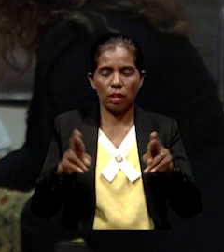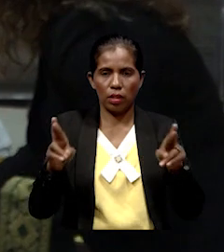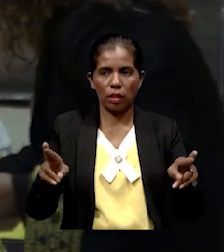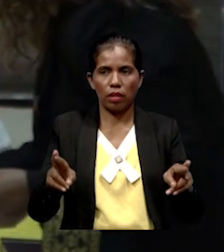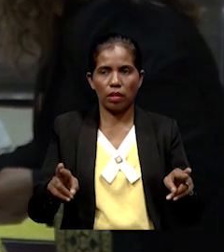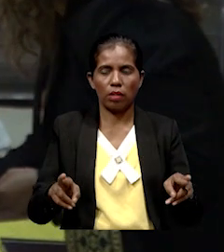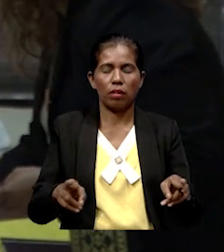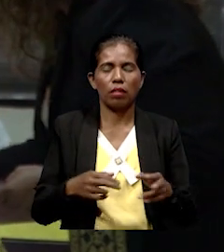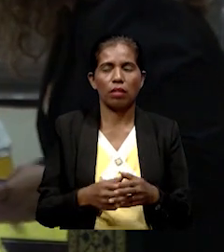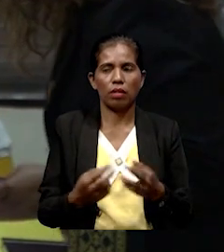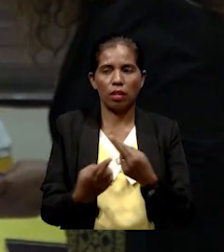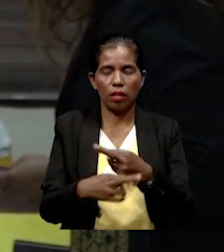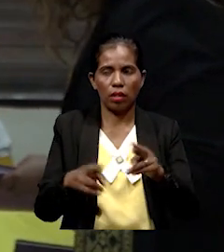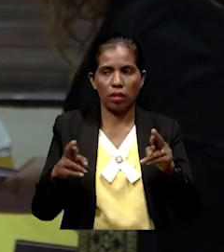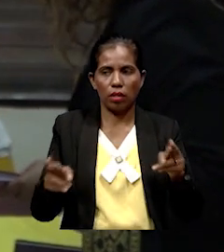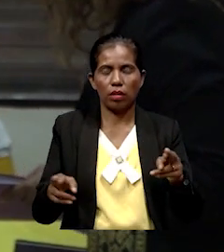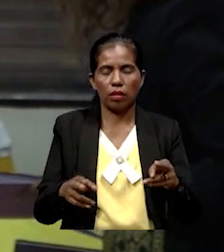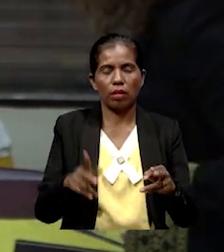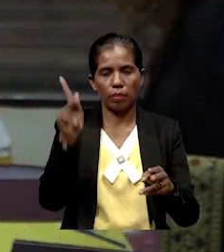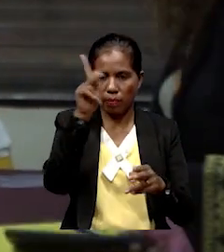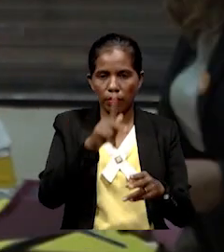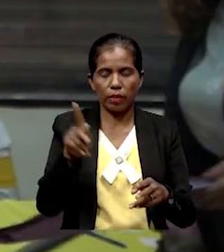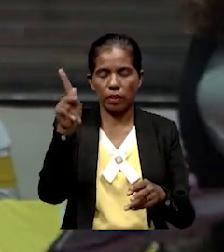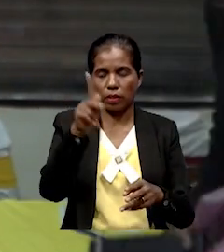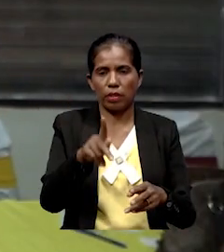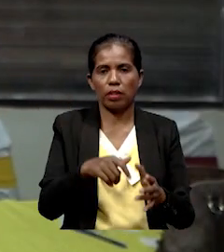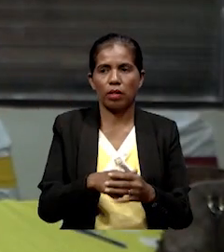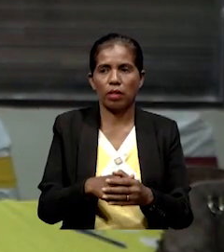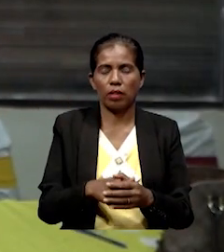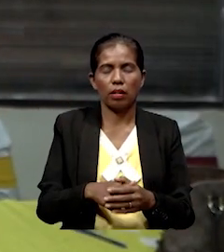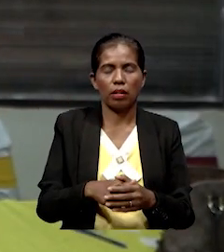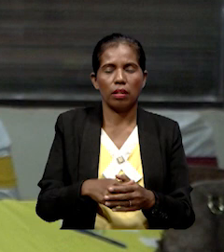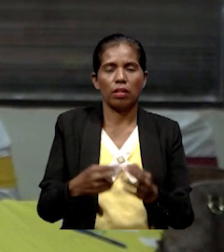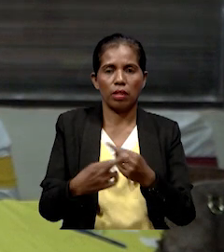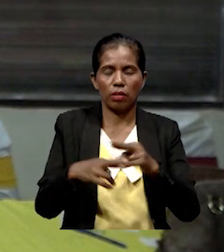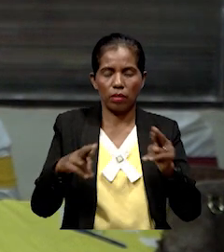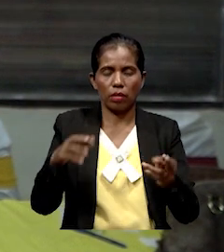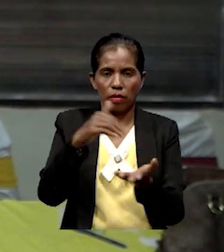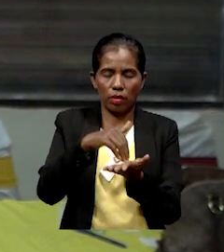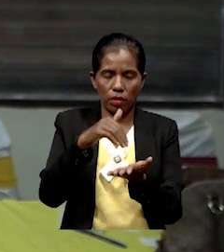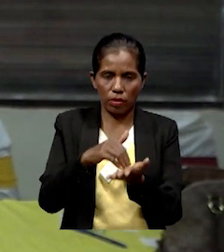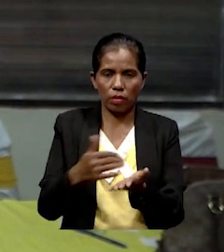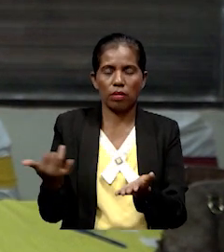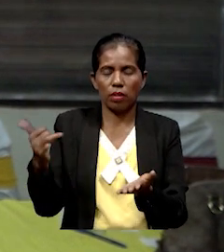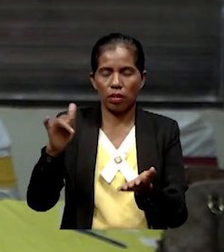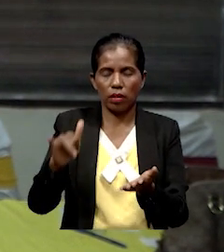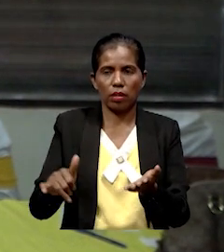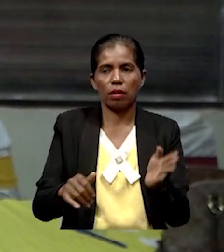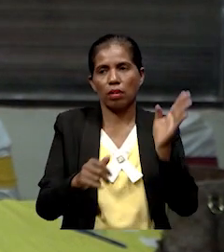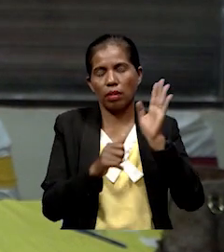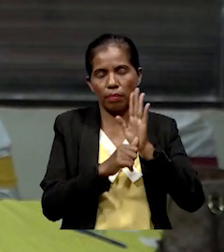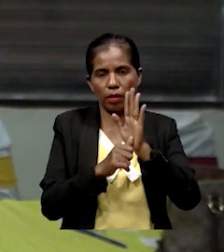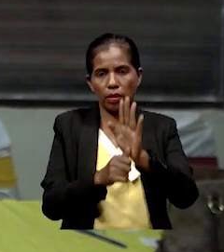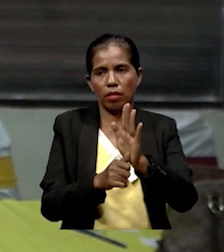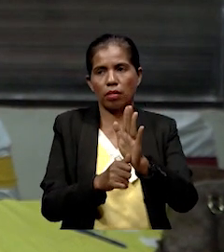akreditas results kiza Zoom padus tudung sirenia presenter